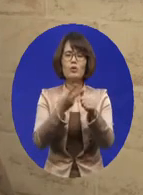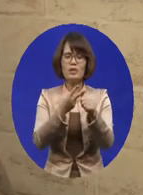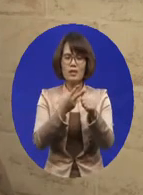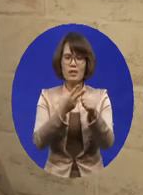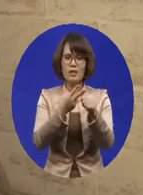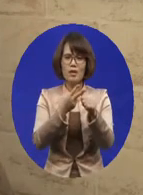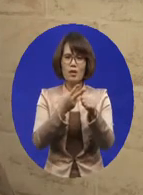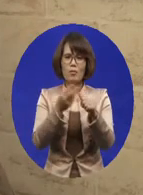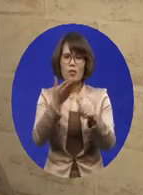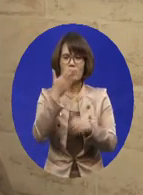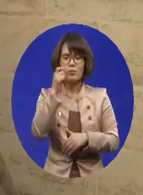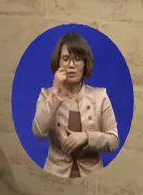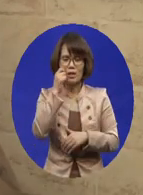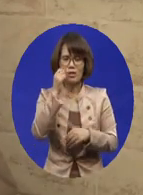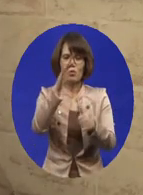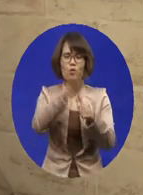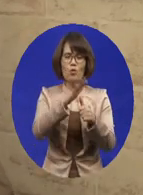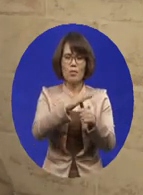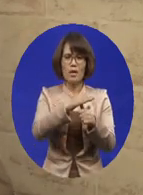아동이라든가 청소년들에게